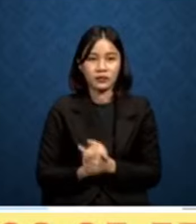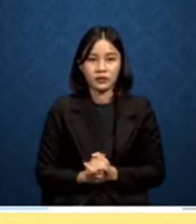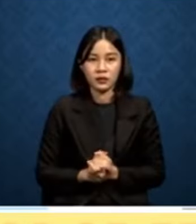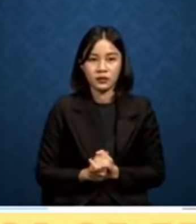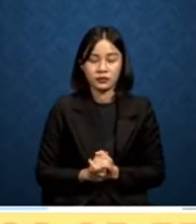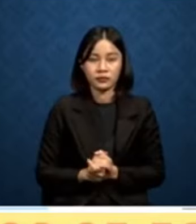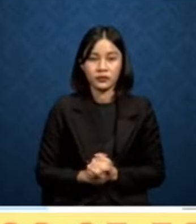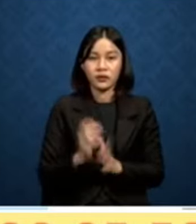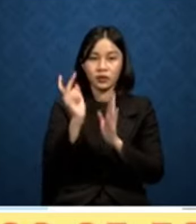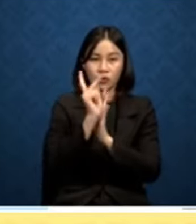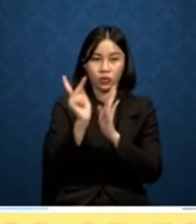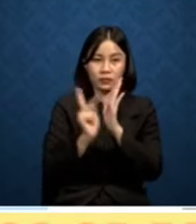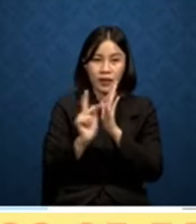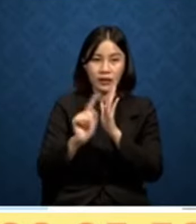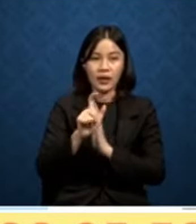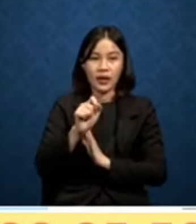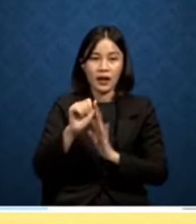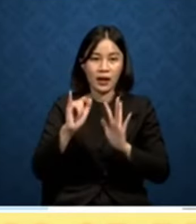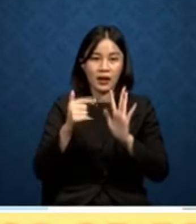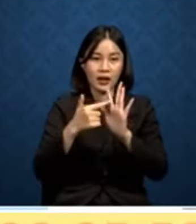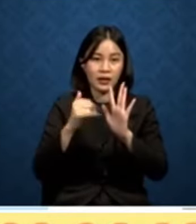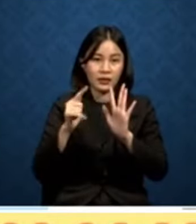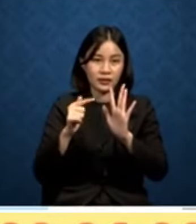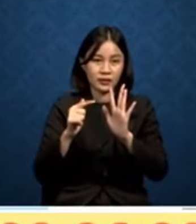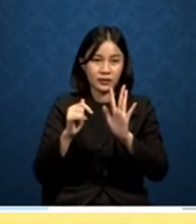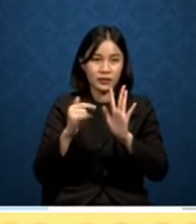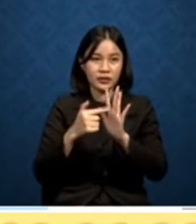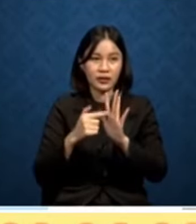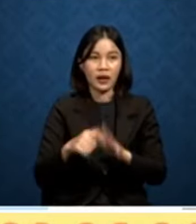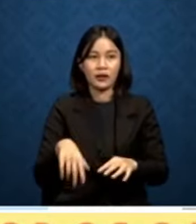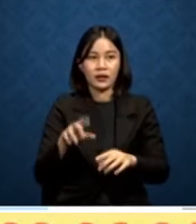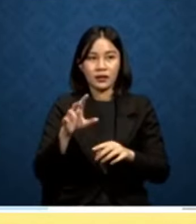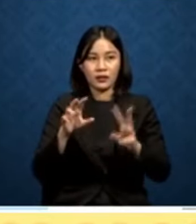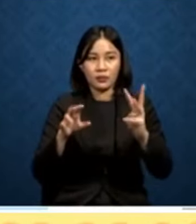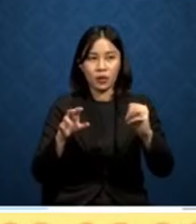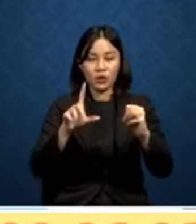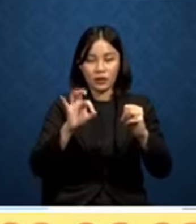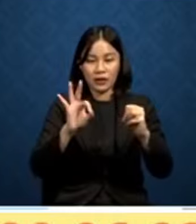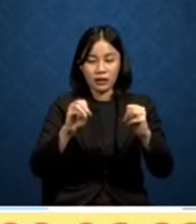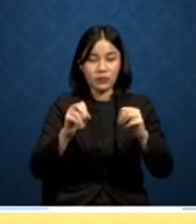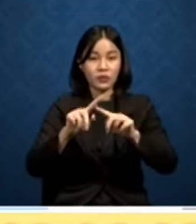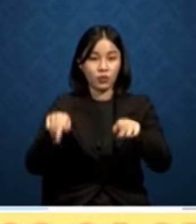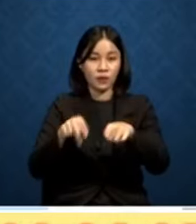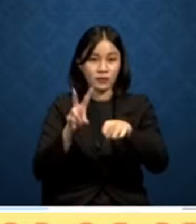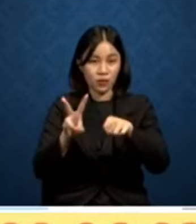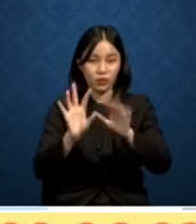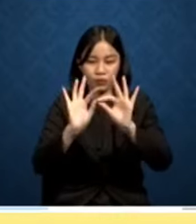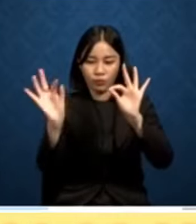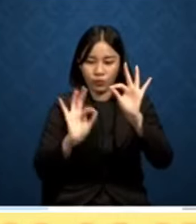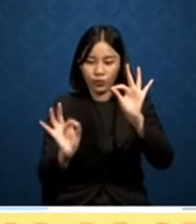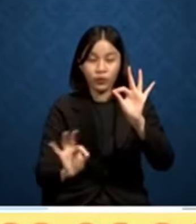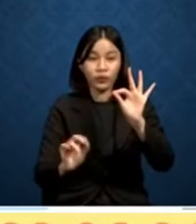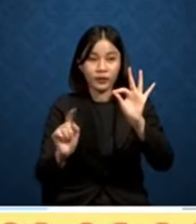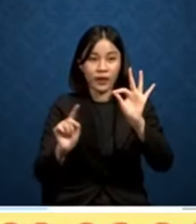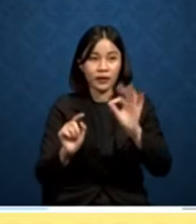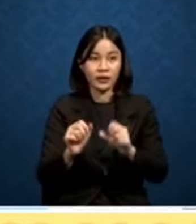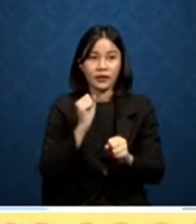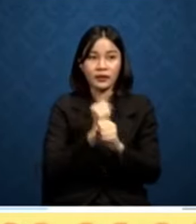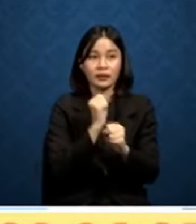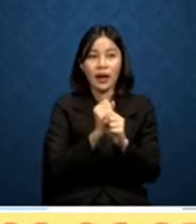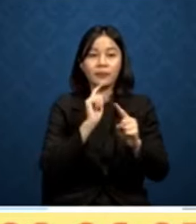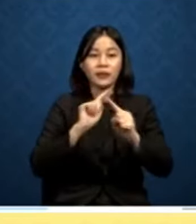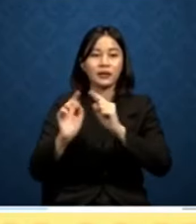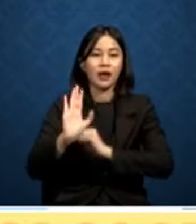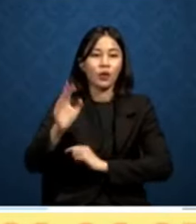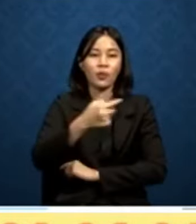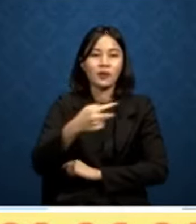อกฎหมายอาญามาตา 91 วงเล็ 2ซึงระบุว่าการกระทำภาษากฎ